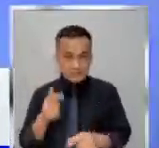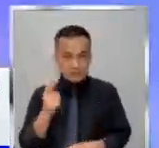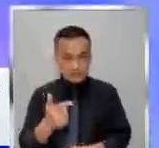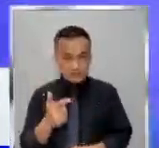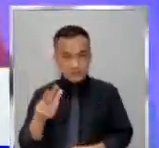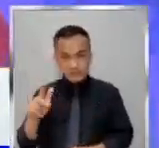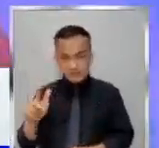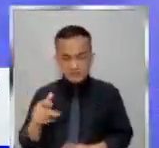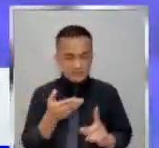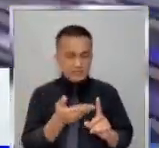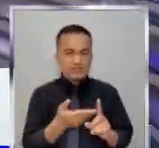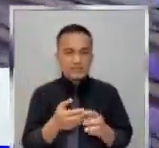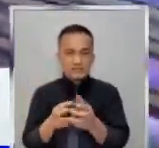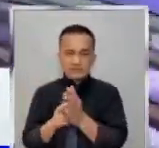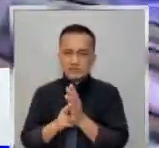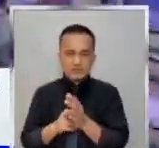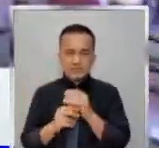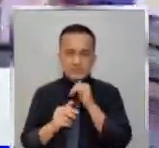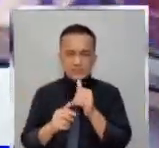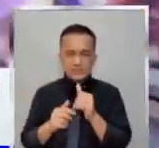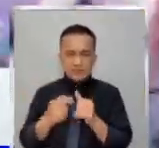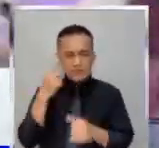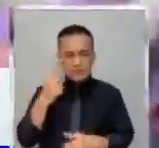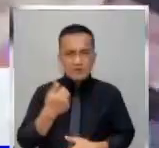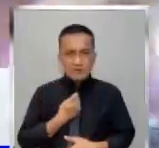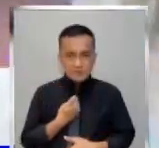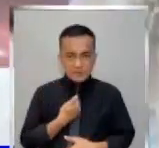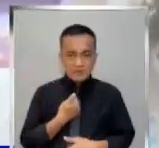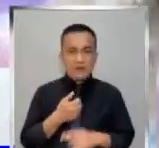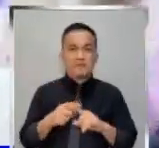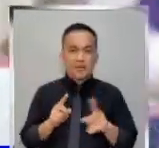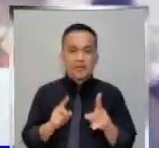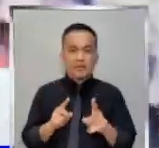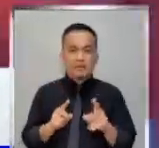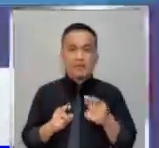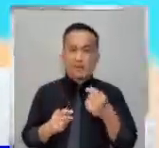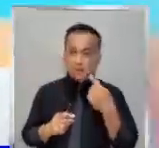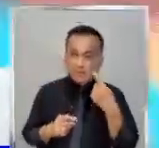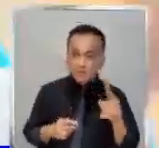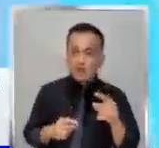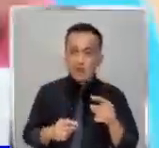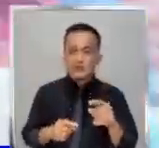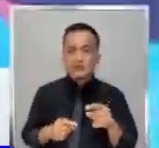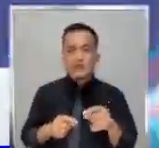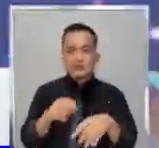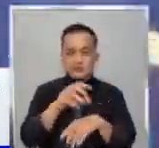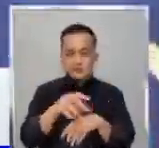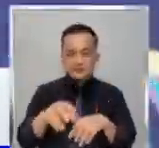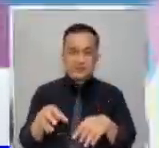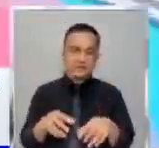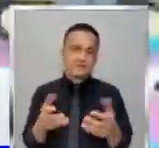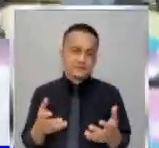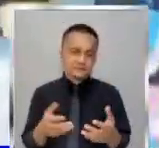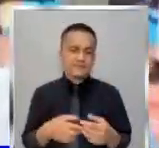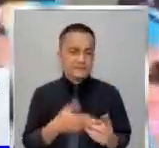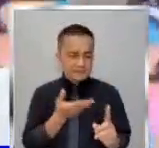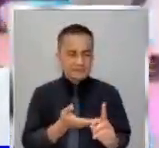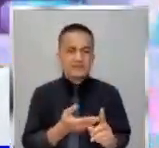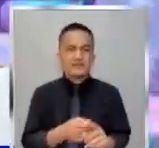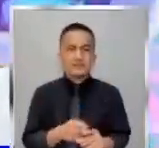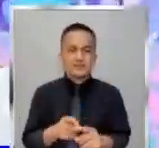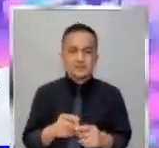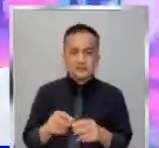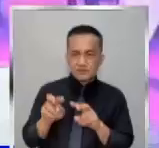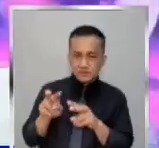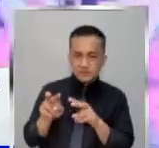hiling niya raw ay hindi na para sa kanyang sarili, kundi para naman sa mga taong nakapaligid sa kanya. Looking forward din daw si Asia's